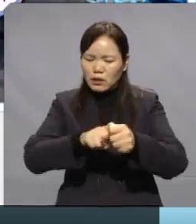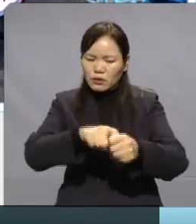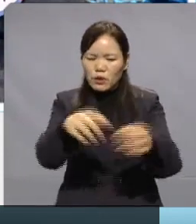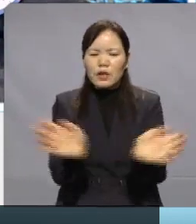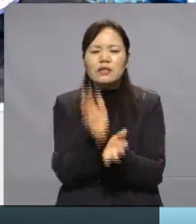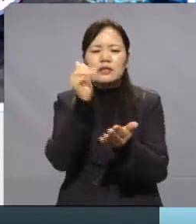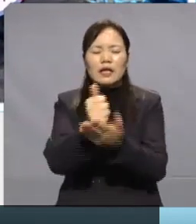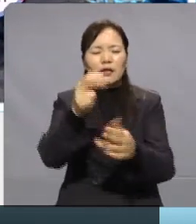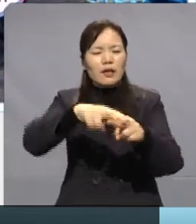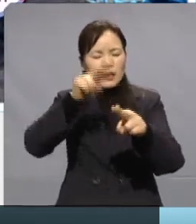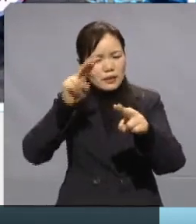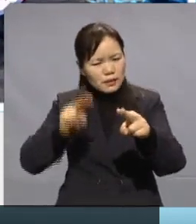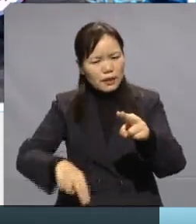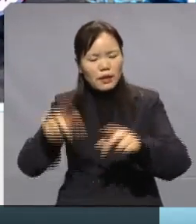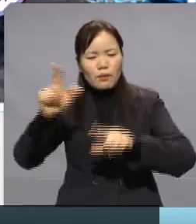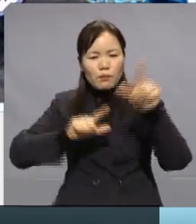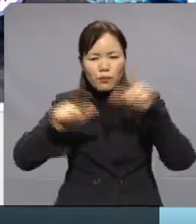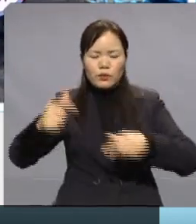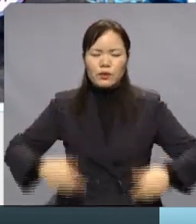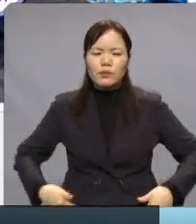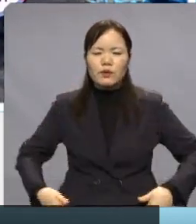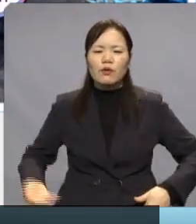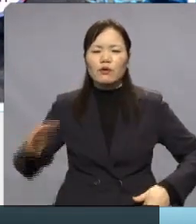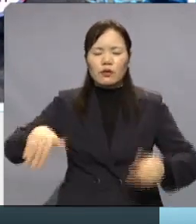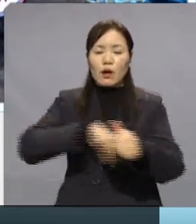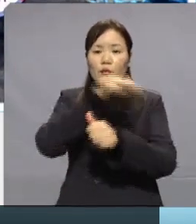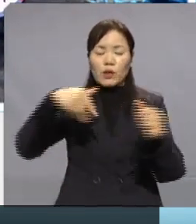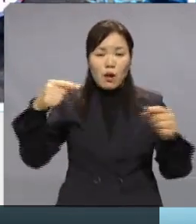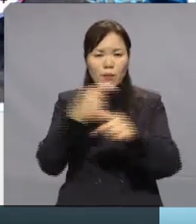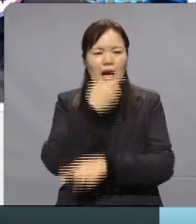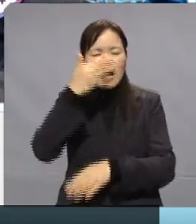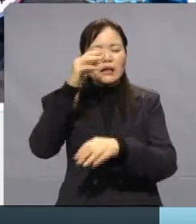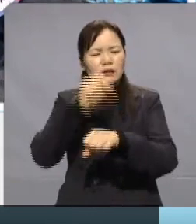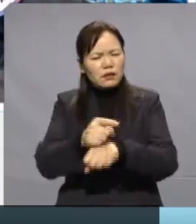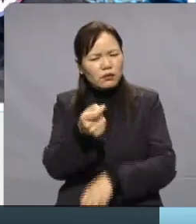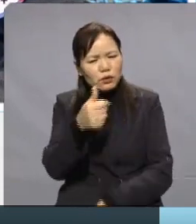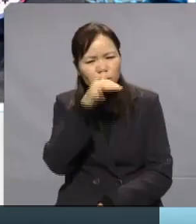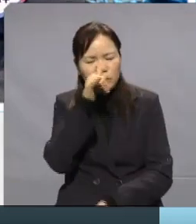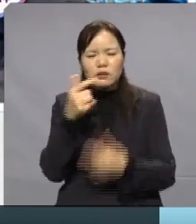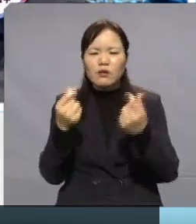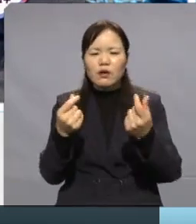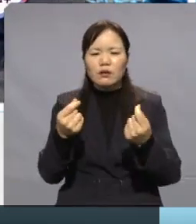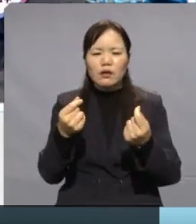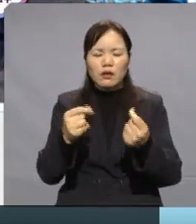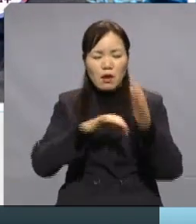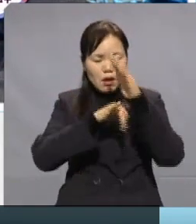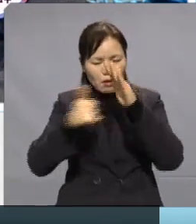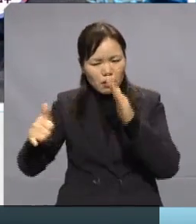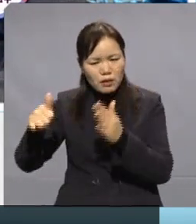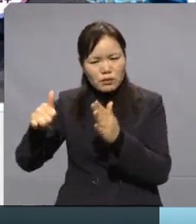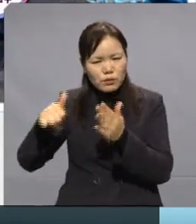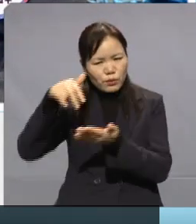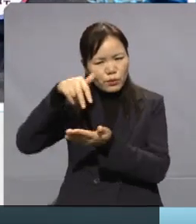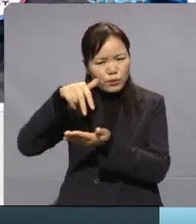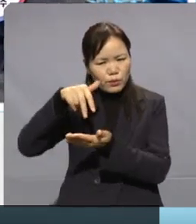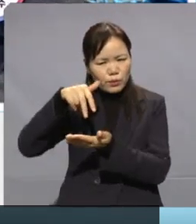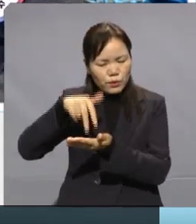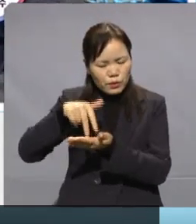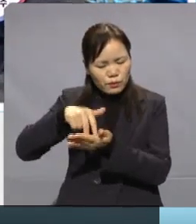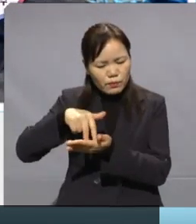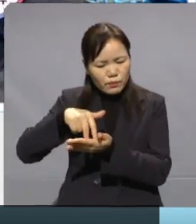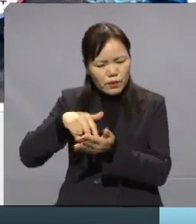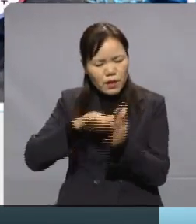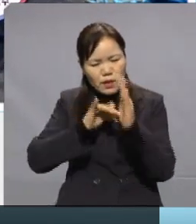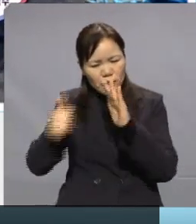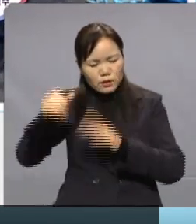사퇴하는 모양새를 만들어야 되는데 여론이 바뀔 가능성이 저는 앞으로도 조금 있다고 봅니다. 일단은 유가족들의 이제 움직임을